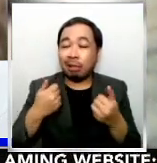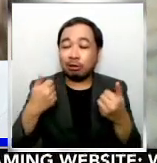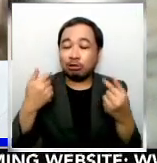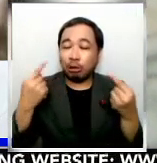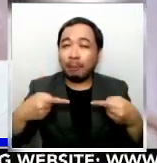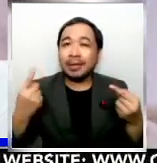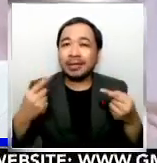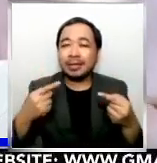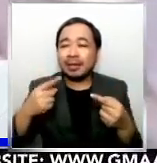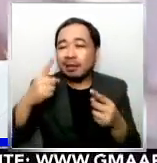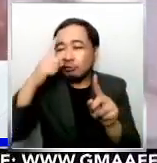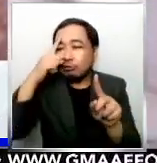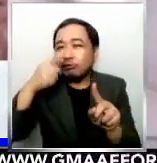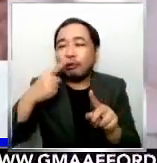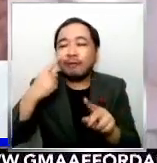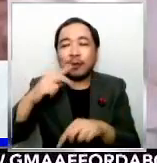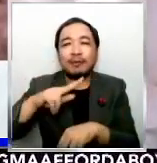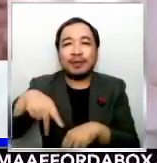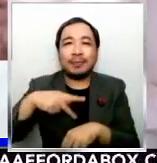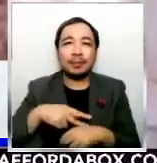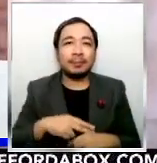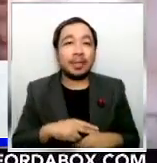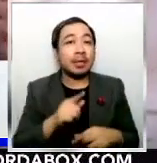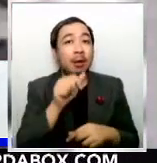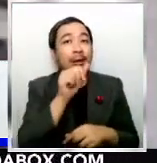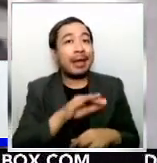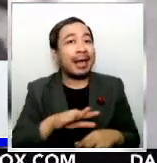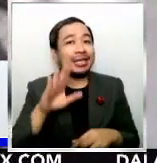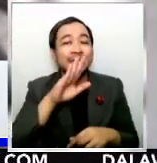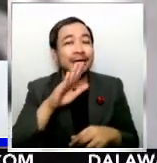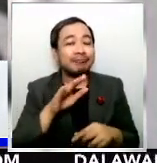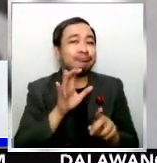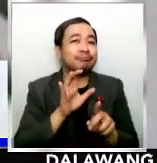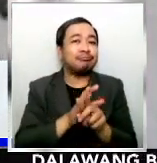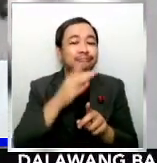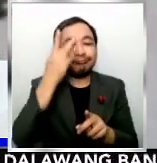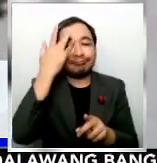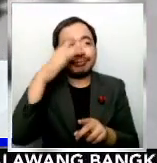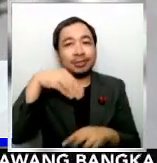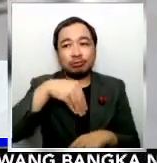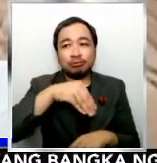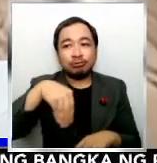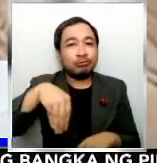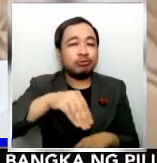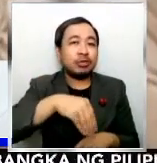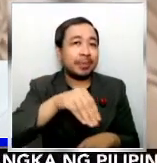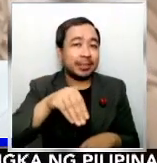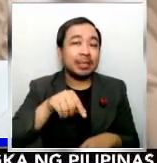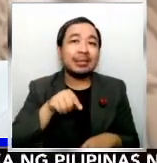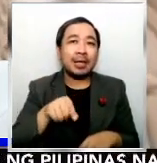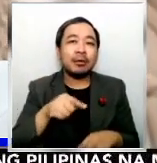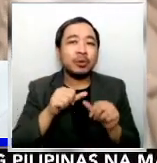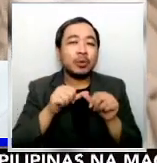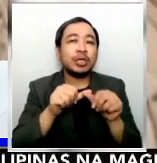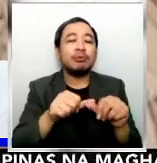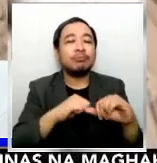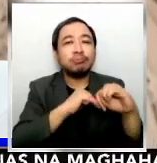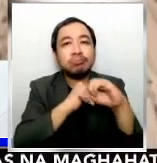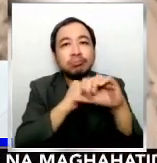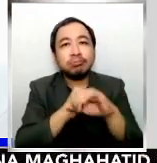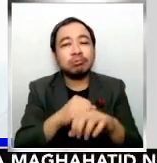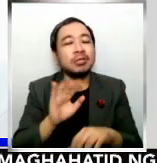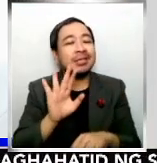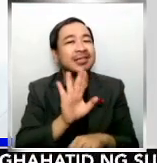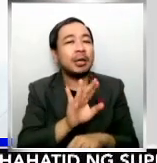ng Asia's first grandmaster ang pagkakataon upang ipagpatuloy ang kanyang kampanya ukol sa kanyang three kings. Ang ating mental